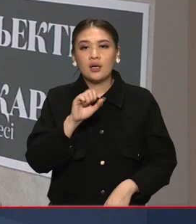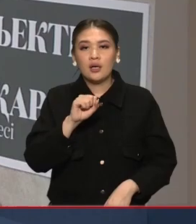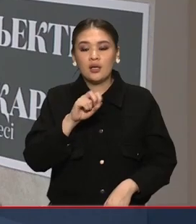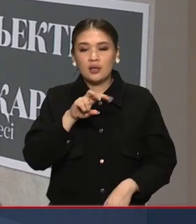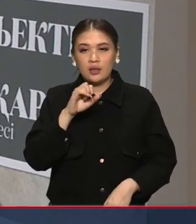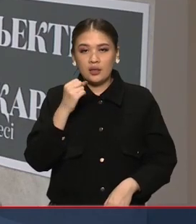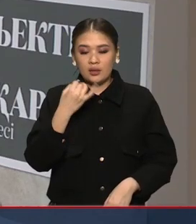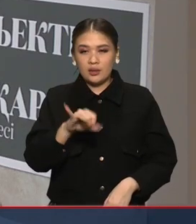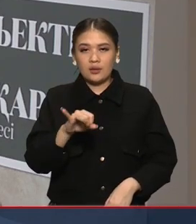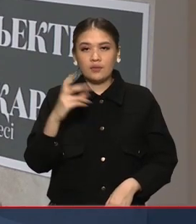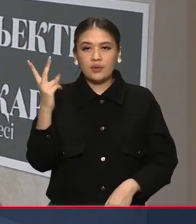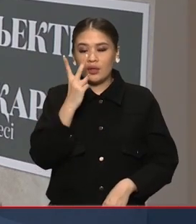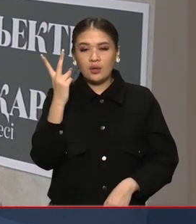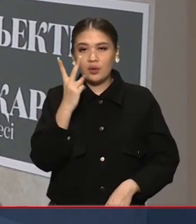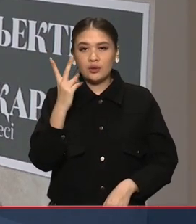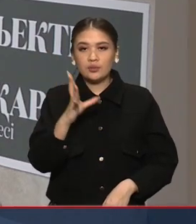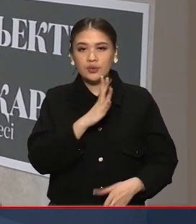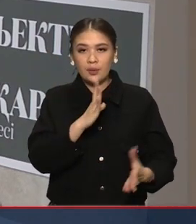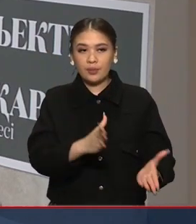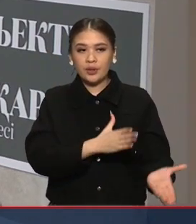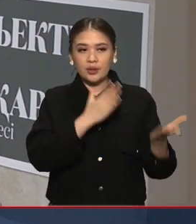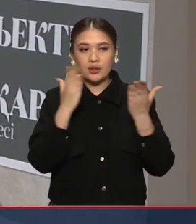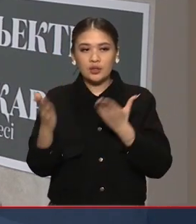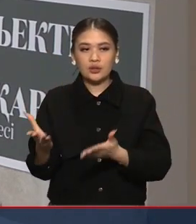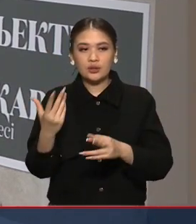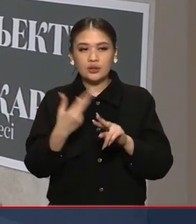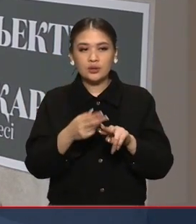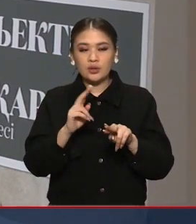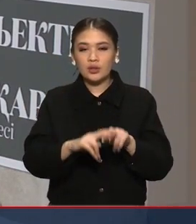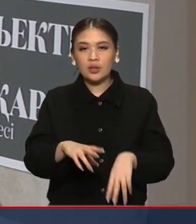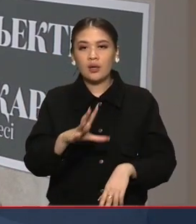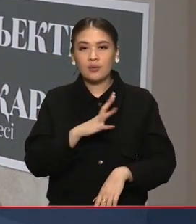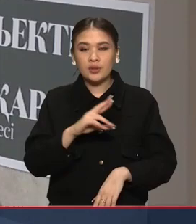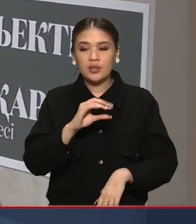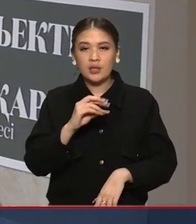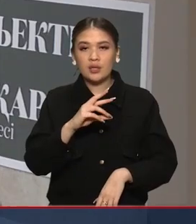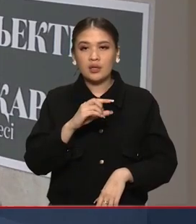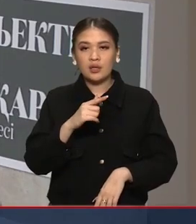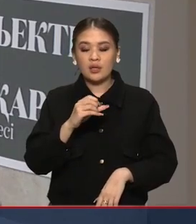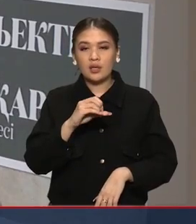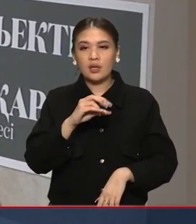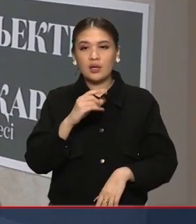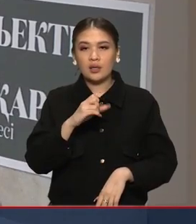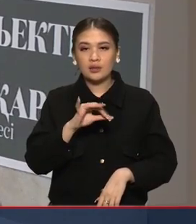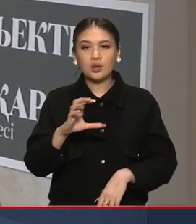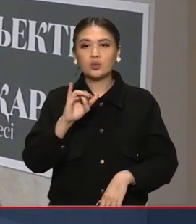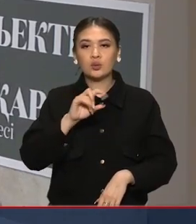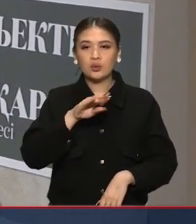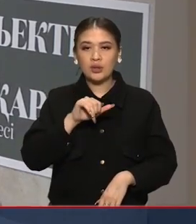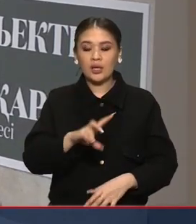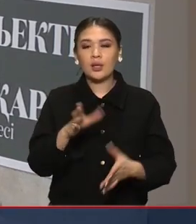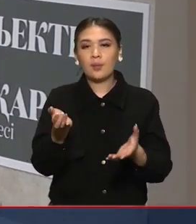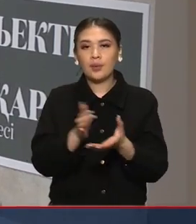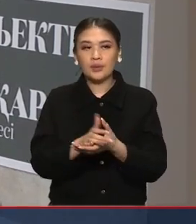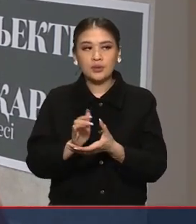приглашен из Букеевской Орды представители казахской делегации, и уже там наши султаны, ознакомившись,